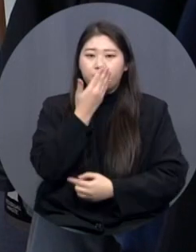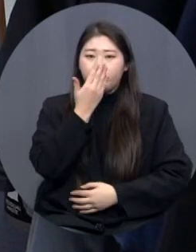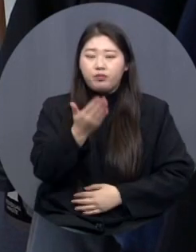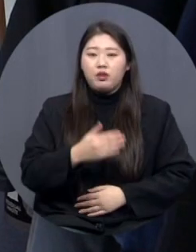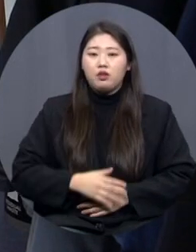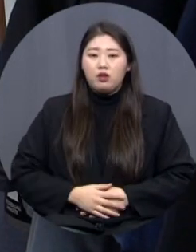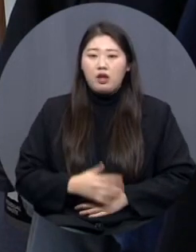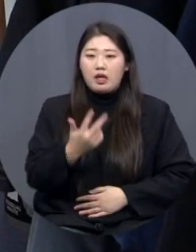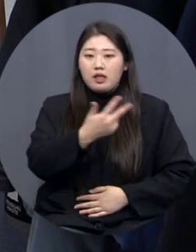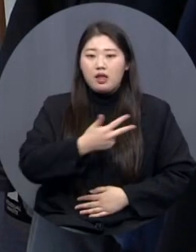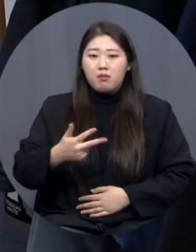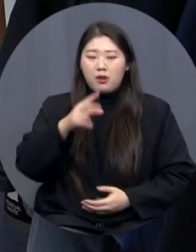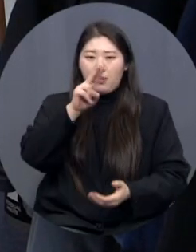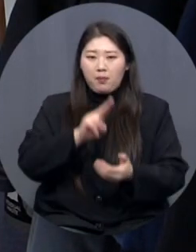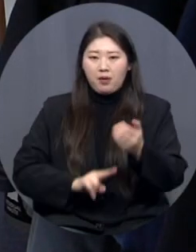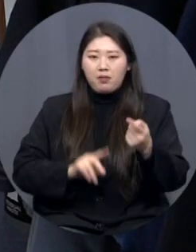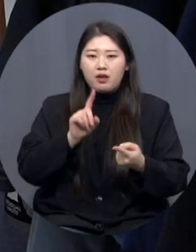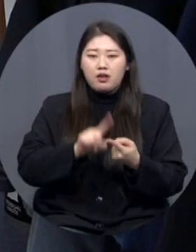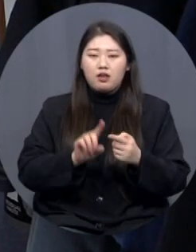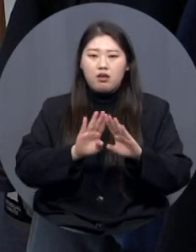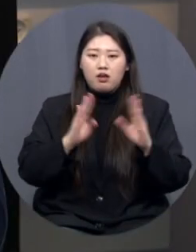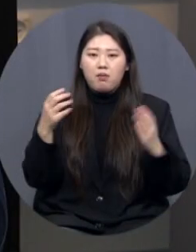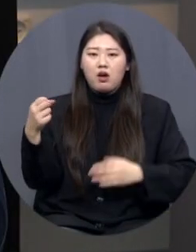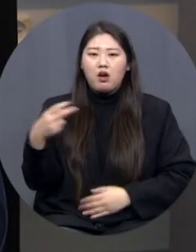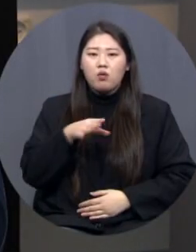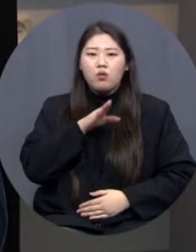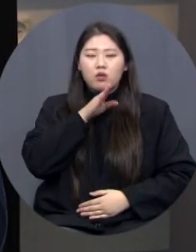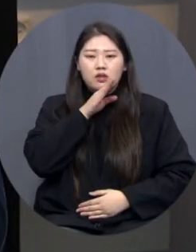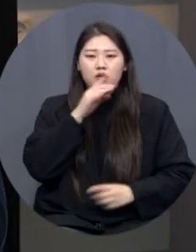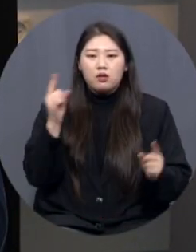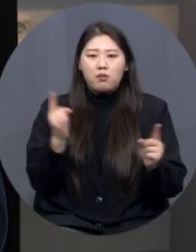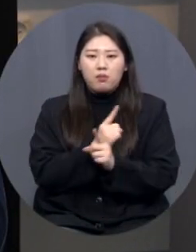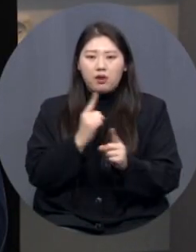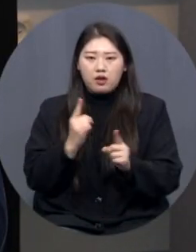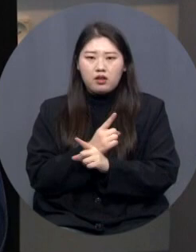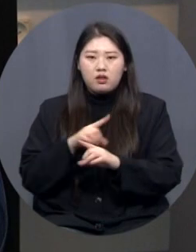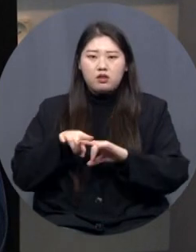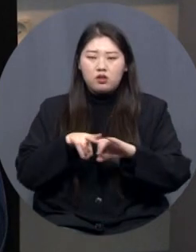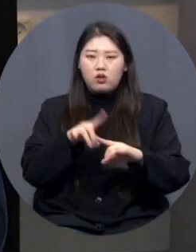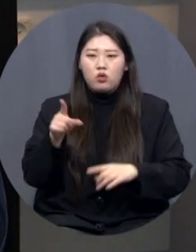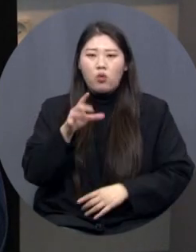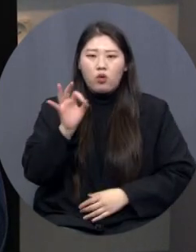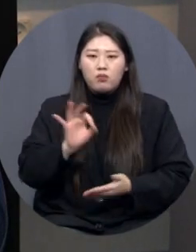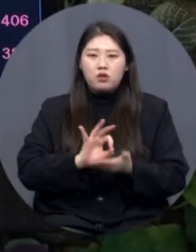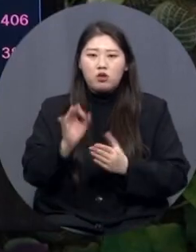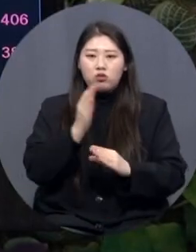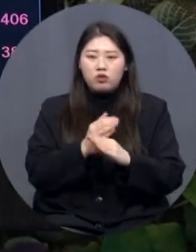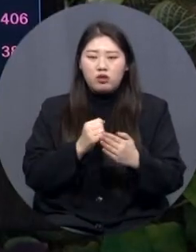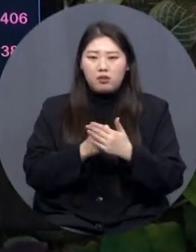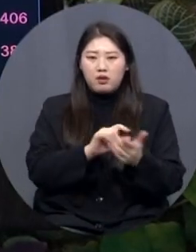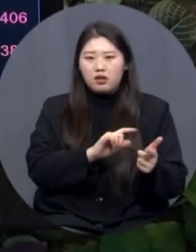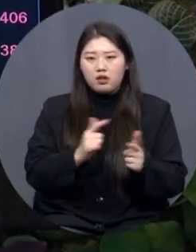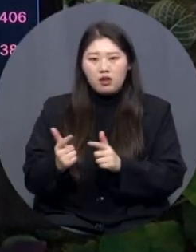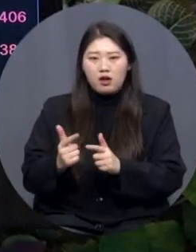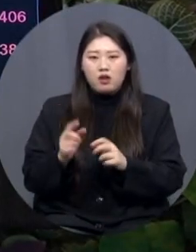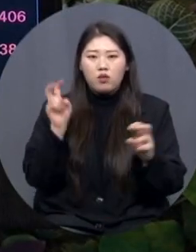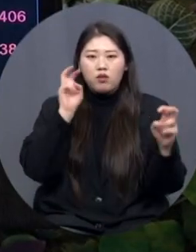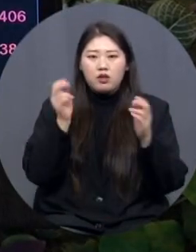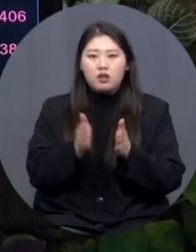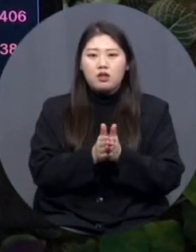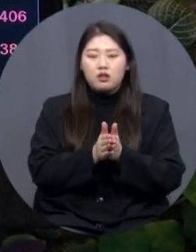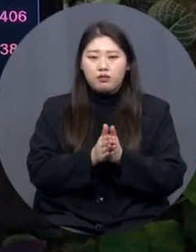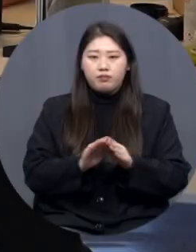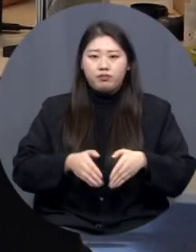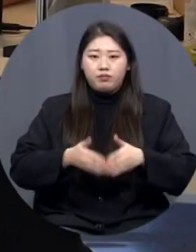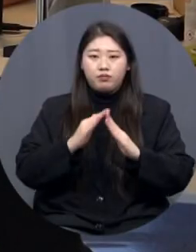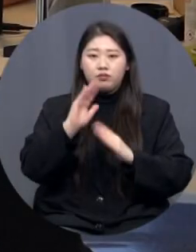덴마크가 전기 판매 부문을 개방하고 실시간으로 변하는 전기 요금제를 도입하면서 다양한 스타트업들이 등장하고 있습니다.